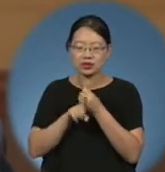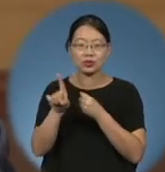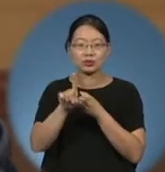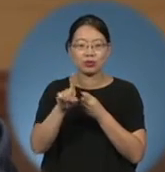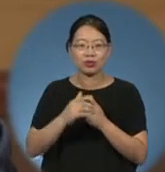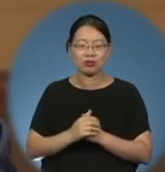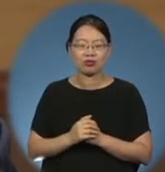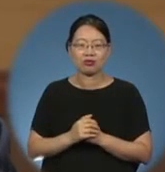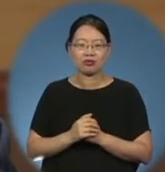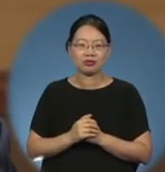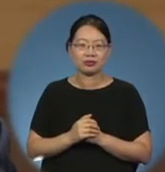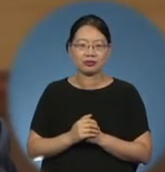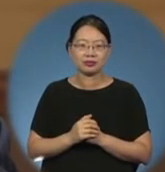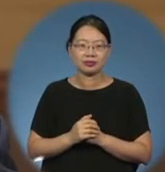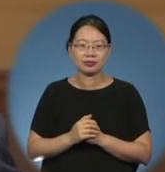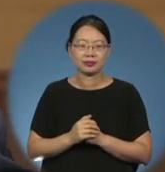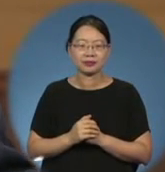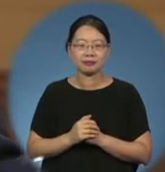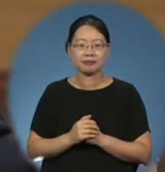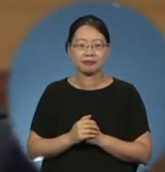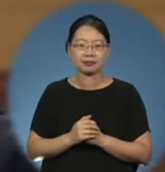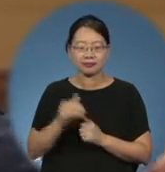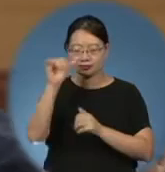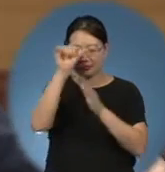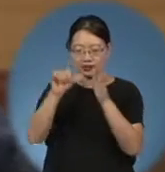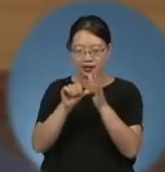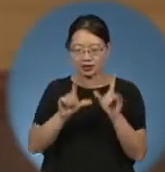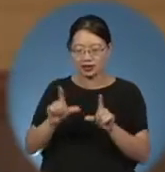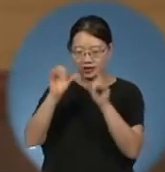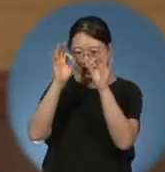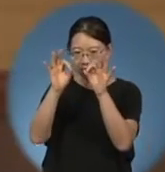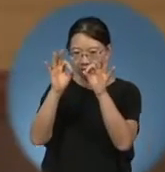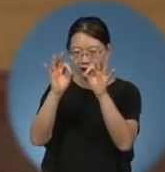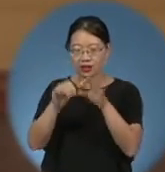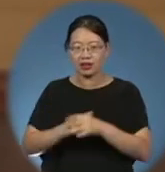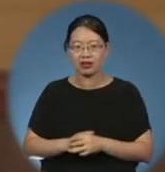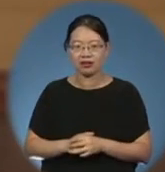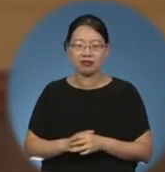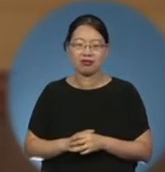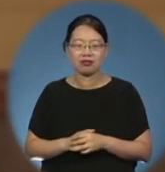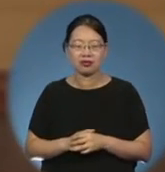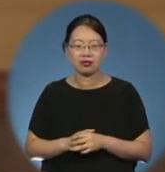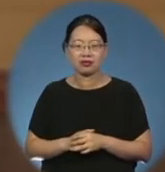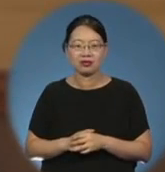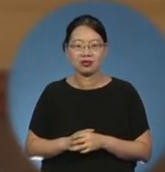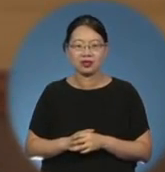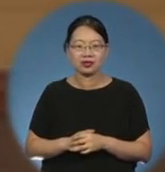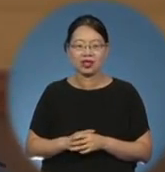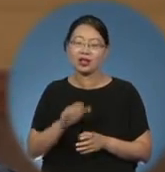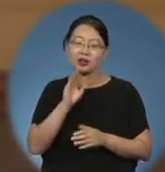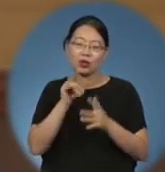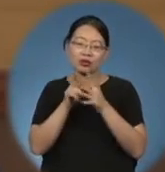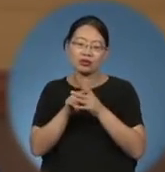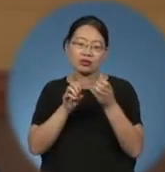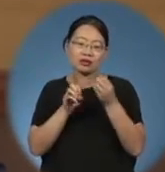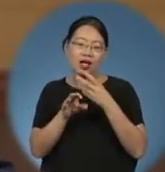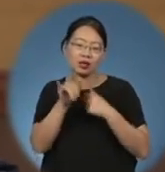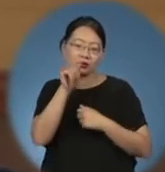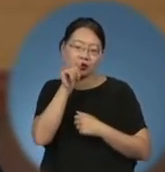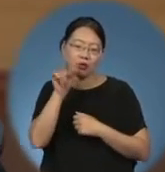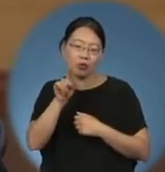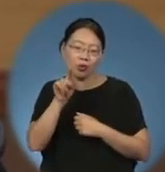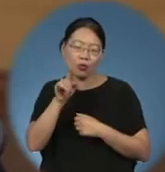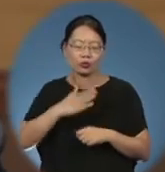영예 인생을 살다 보니까 과연 정답이 있을까